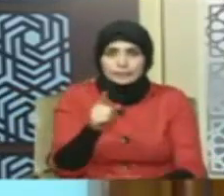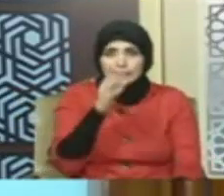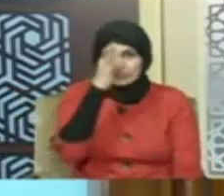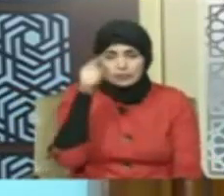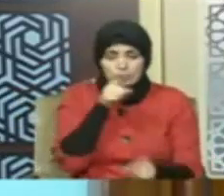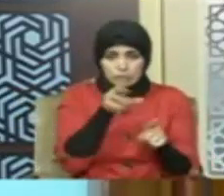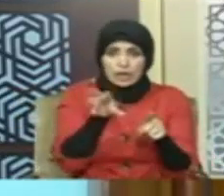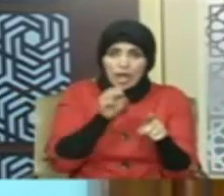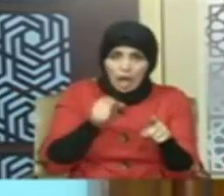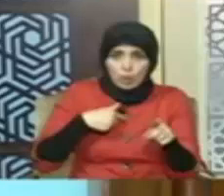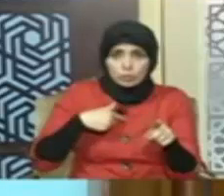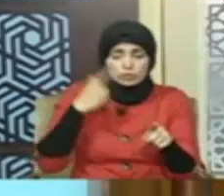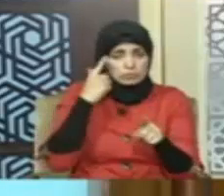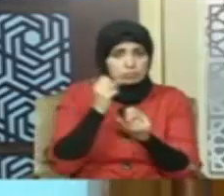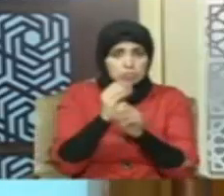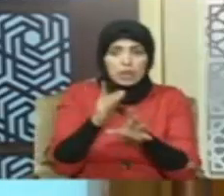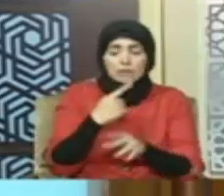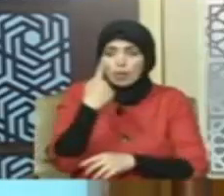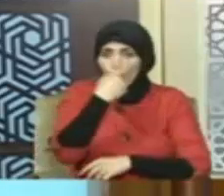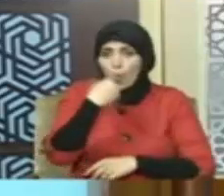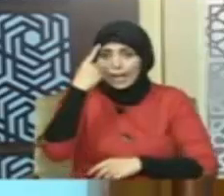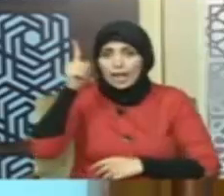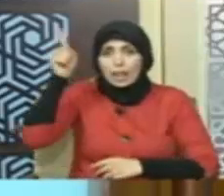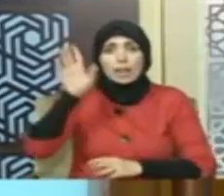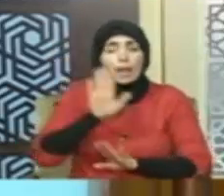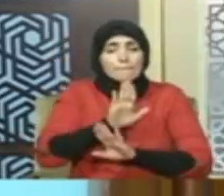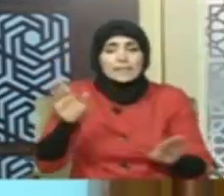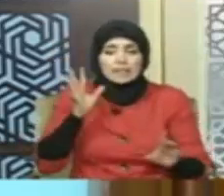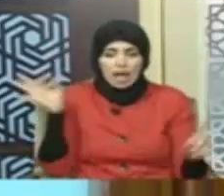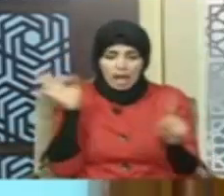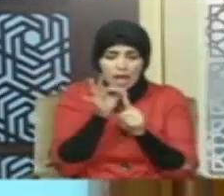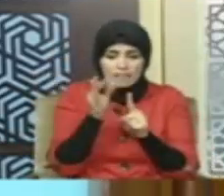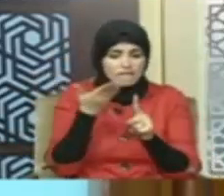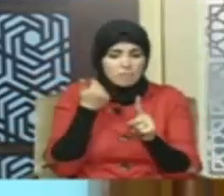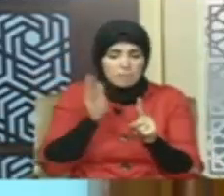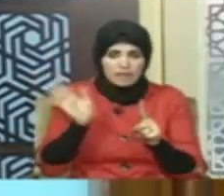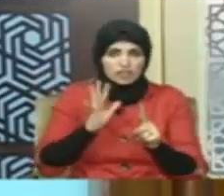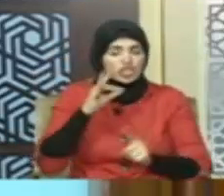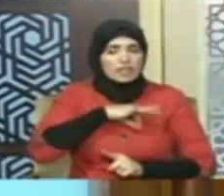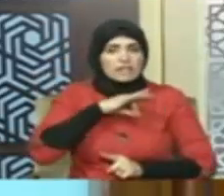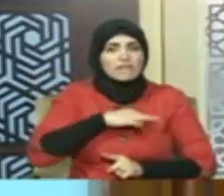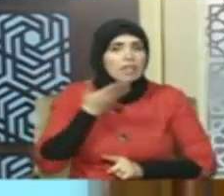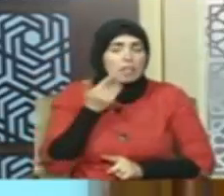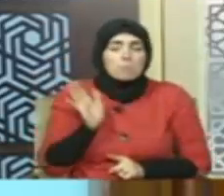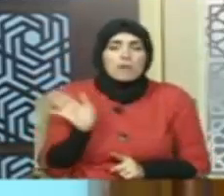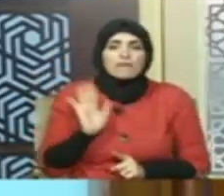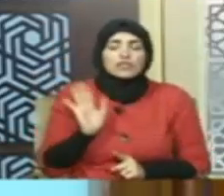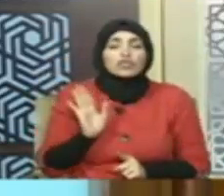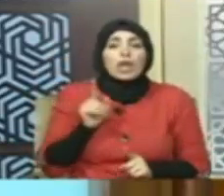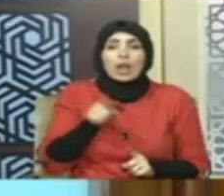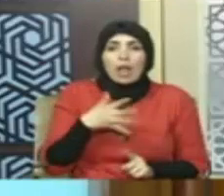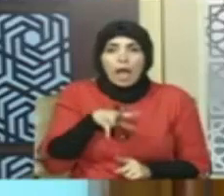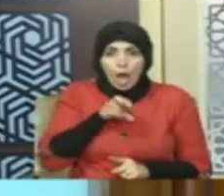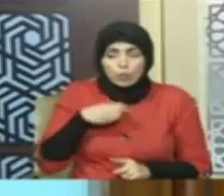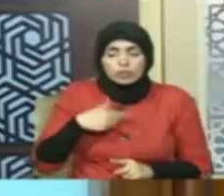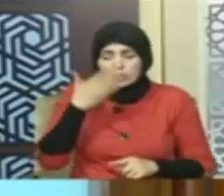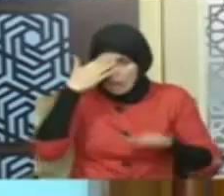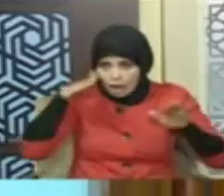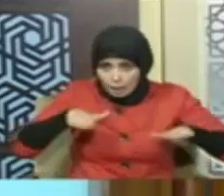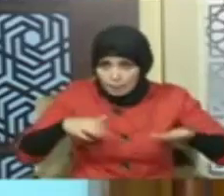يأتي الاعتكاف مخلصا لله لا هدف له ولا هم له إلا التعبد